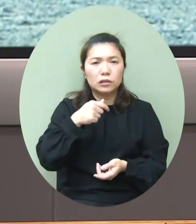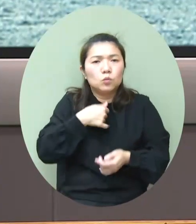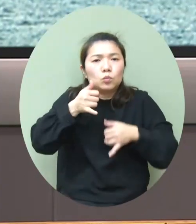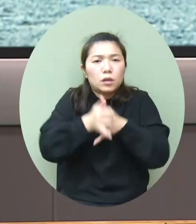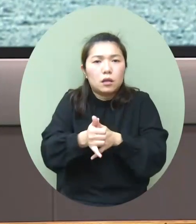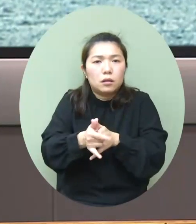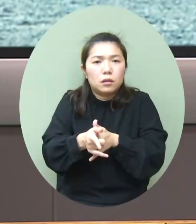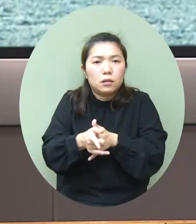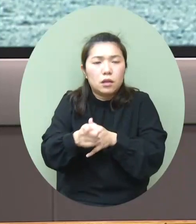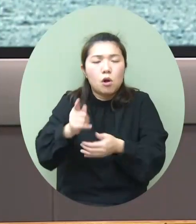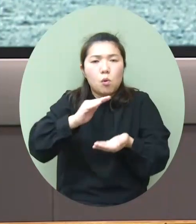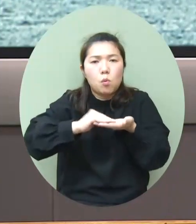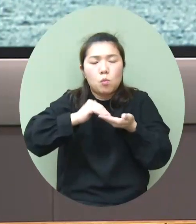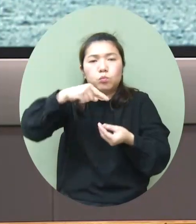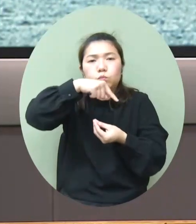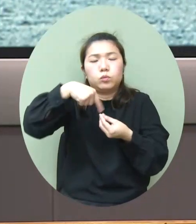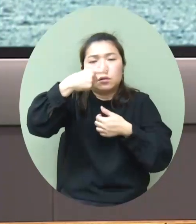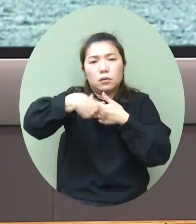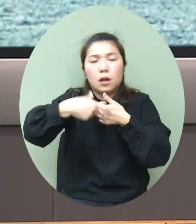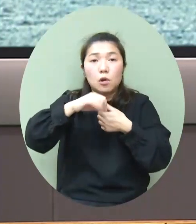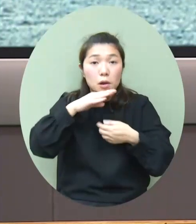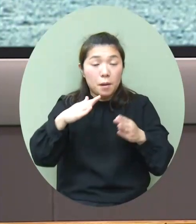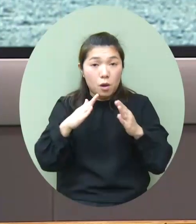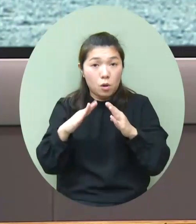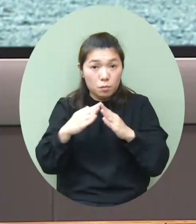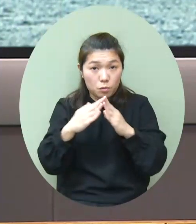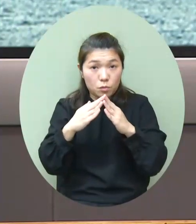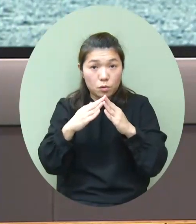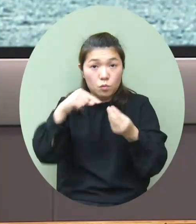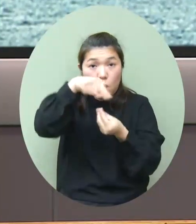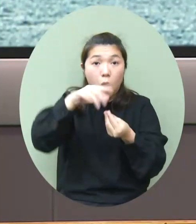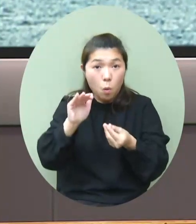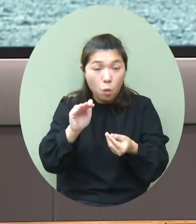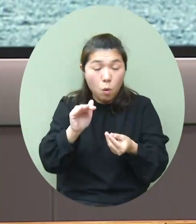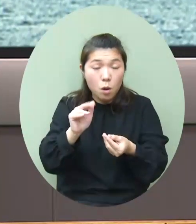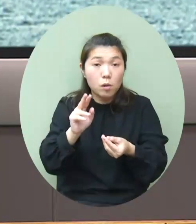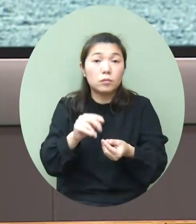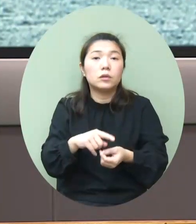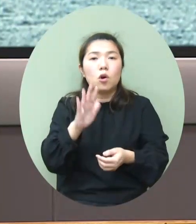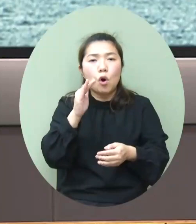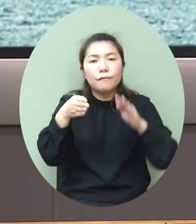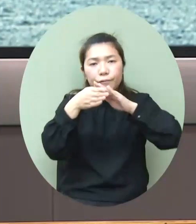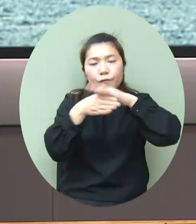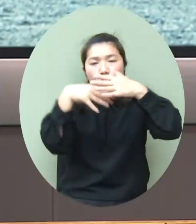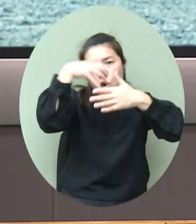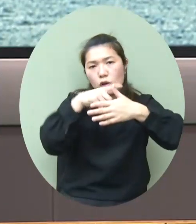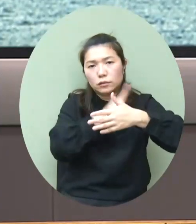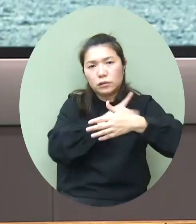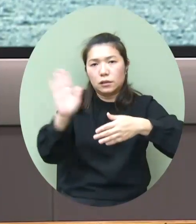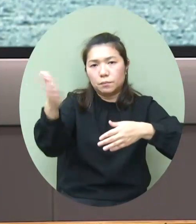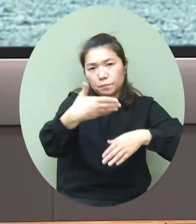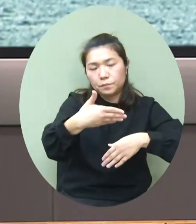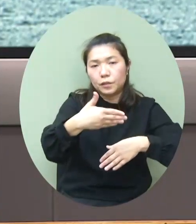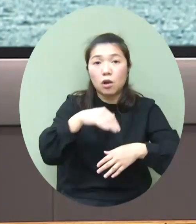也要遵守个人卫生的指引，如果家里许可的话，可以留在自己